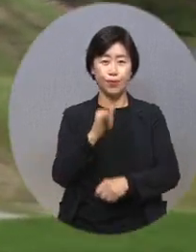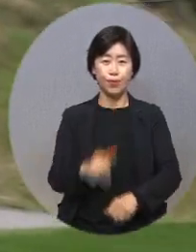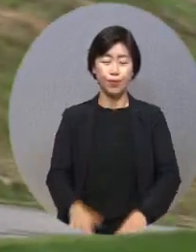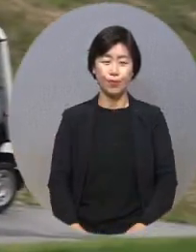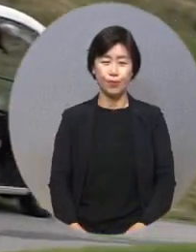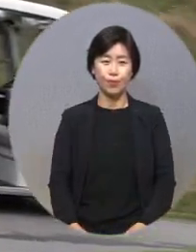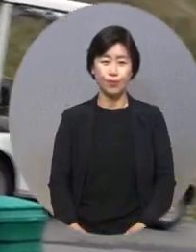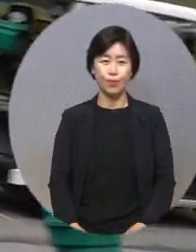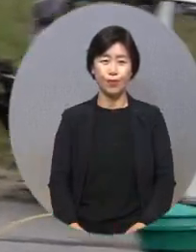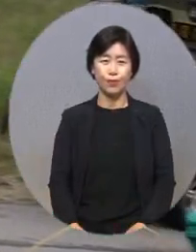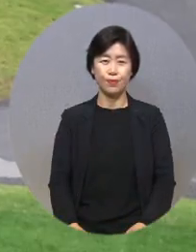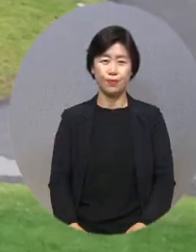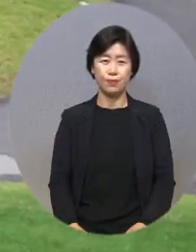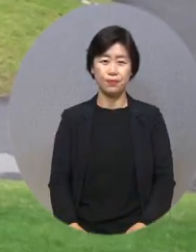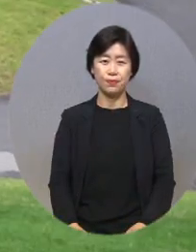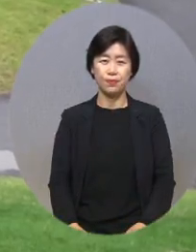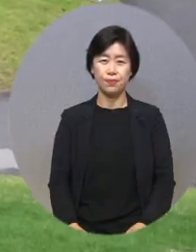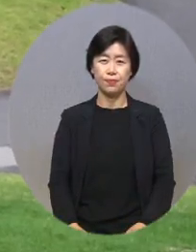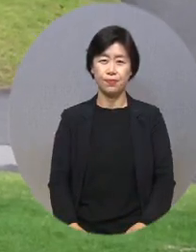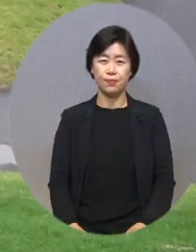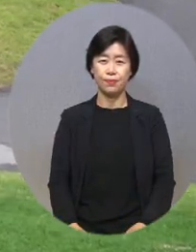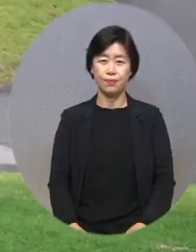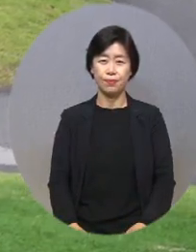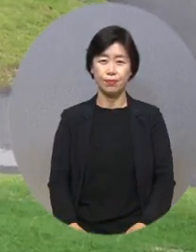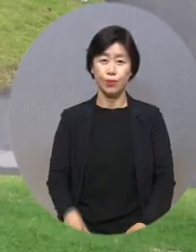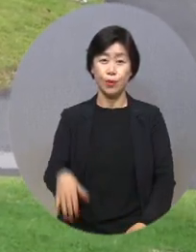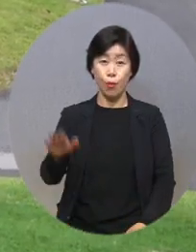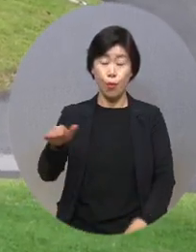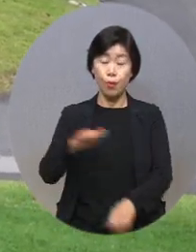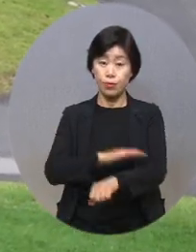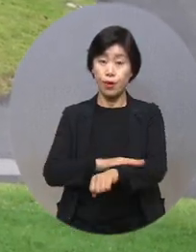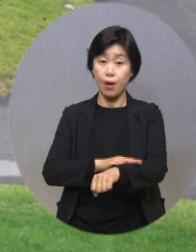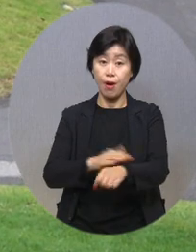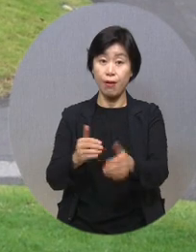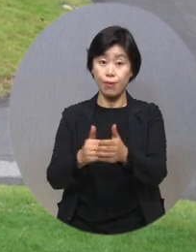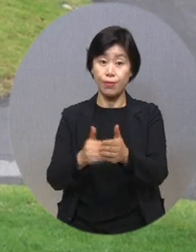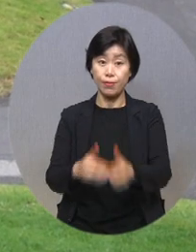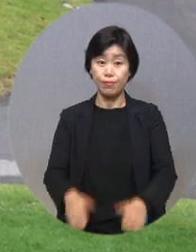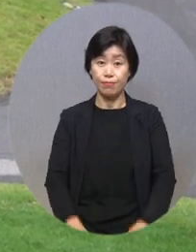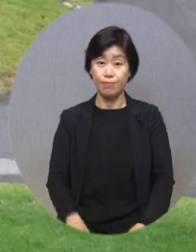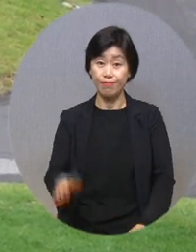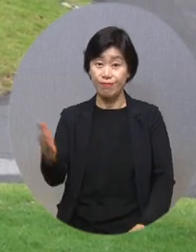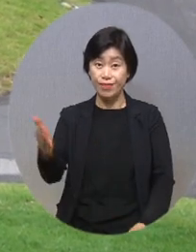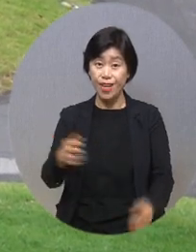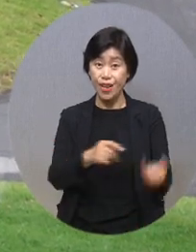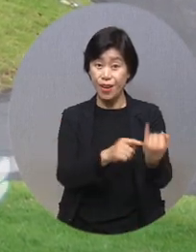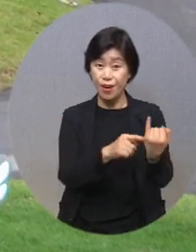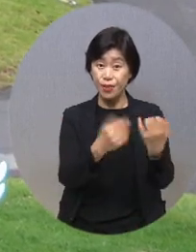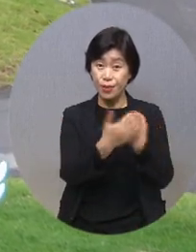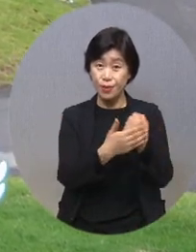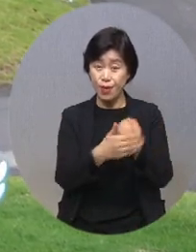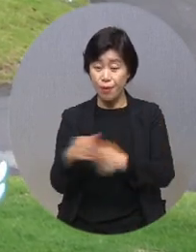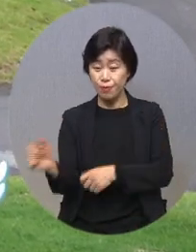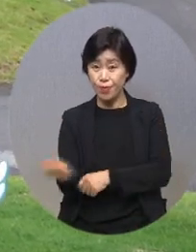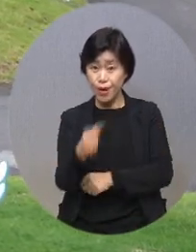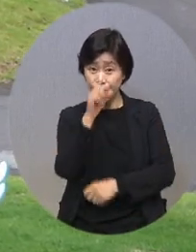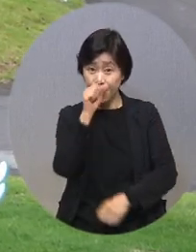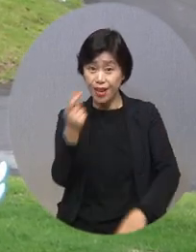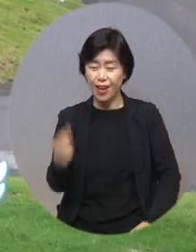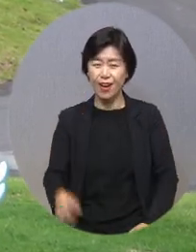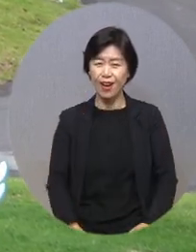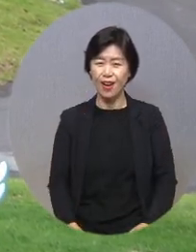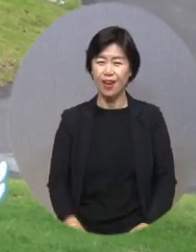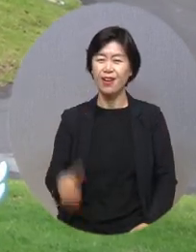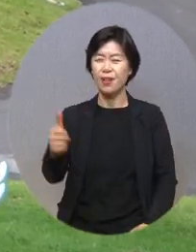나이스. 갔다 됐대. 오빠 진짜 편하게 잘 쳤다. 오빠 유진이 때문에 뭔가 플레이가 편하지? 네, 너무 편해. 남자는 여자를 잘 만나야 됩니다.